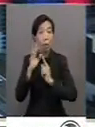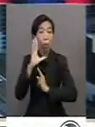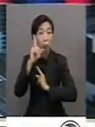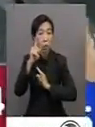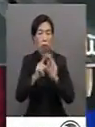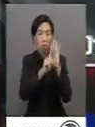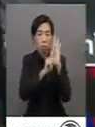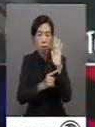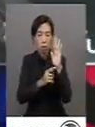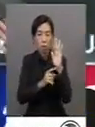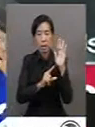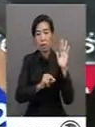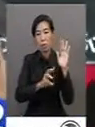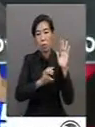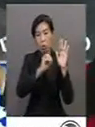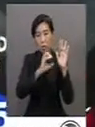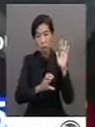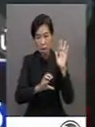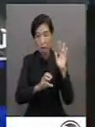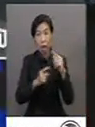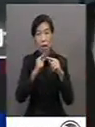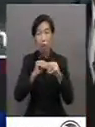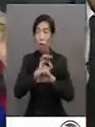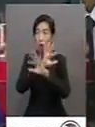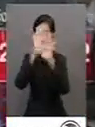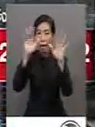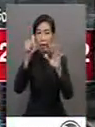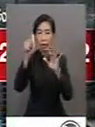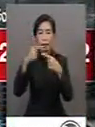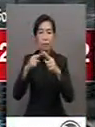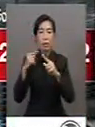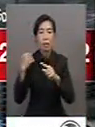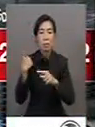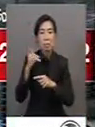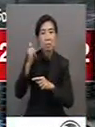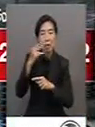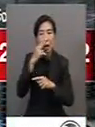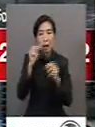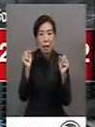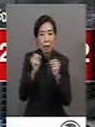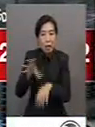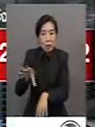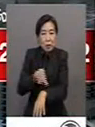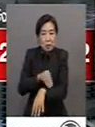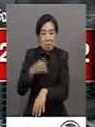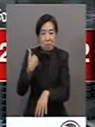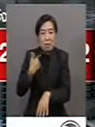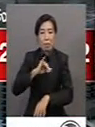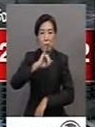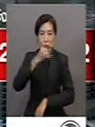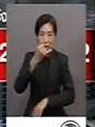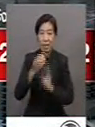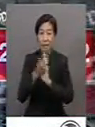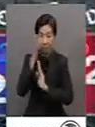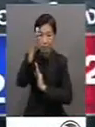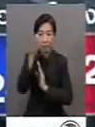อุณหภูมิต่ำสุดจะอยู่ที่26องศาเซลเซียสท้องฟ้าโปร่งครับจะมีโอกาสได้เห็นอากาศเย็นกันอีกครั้งในช่วงของวันจันทร์สัป